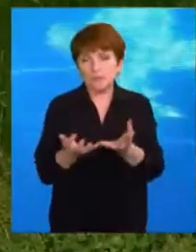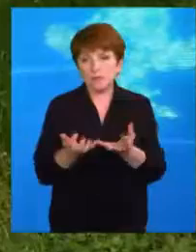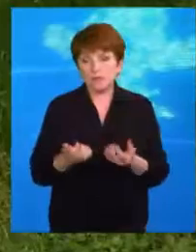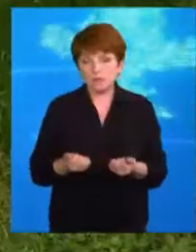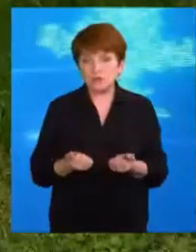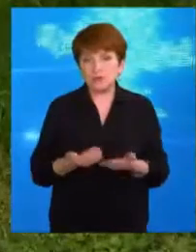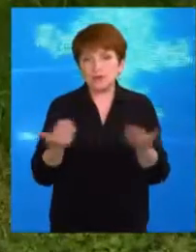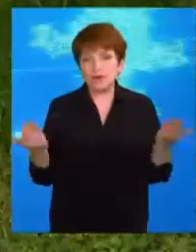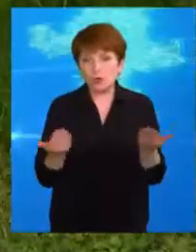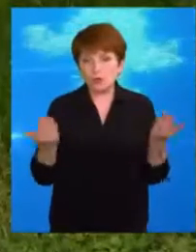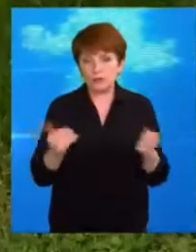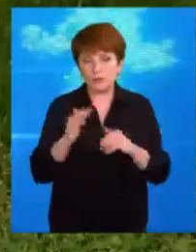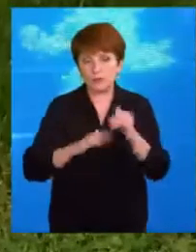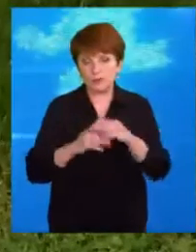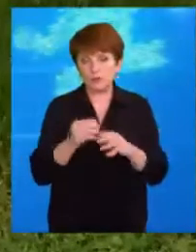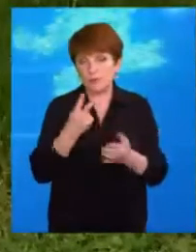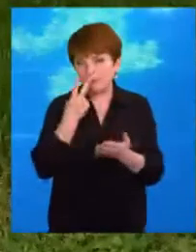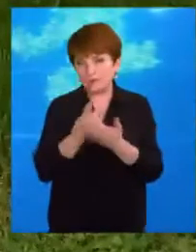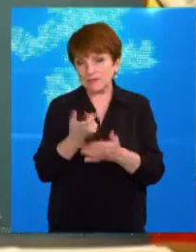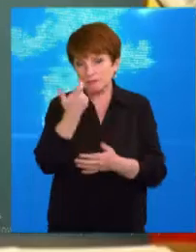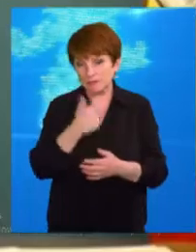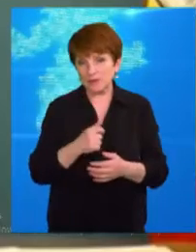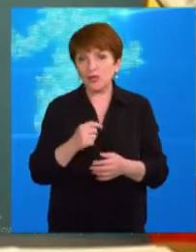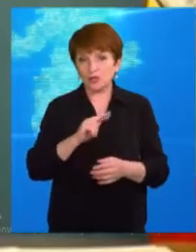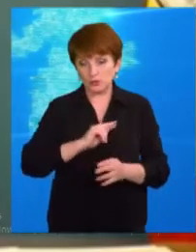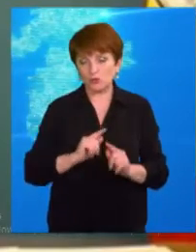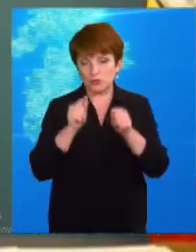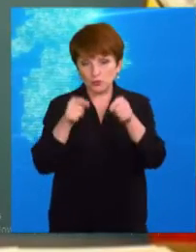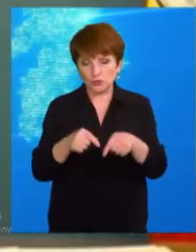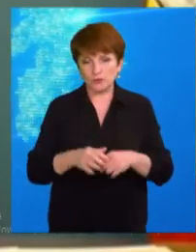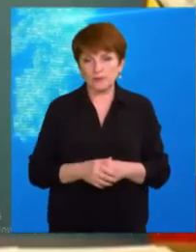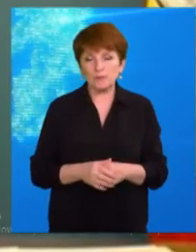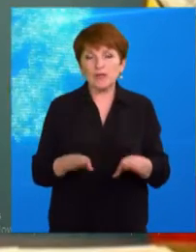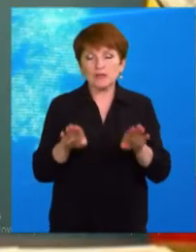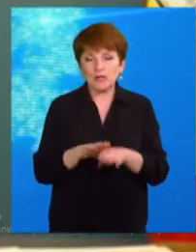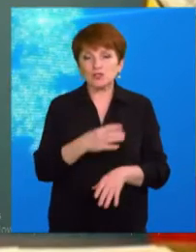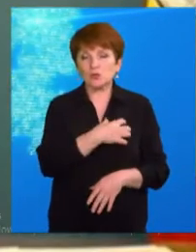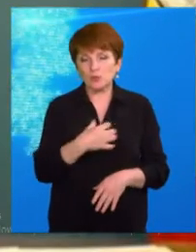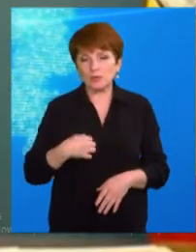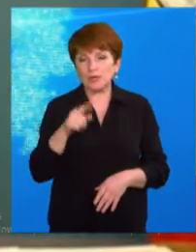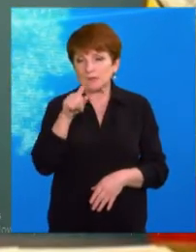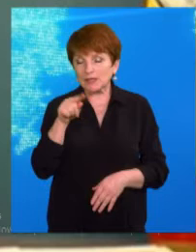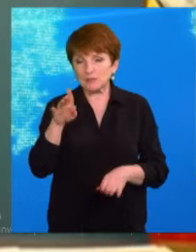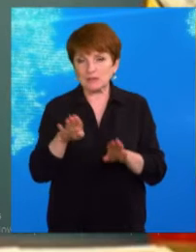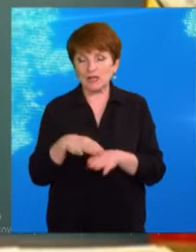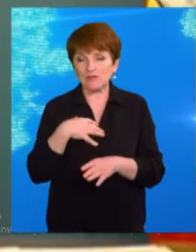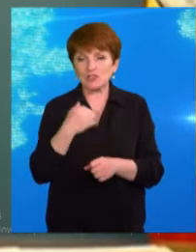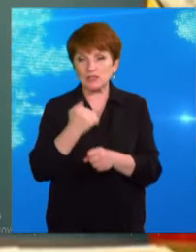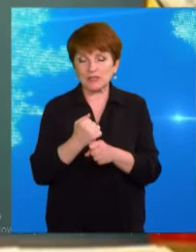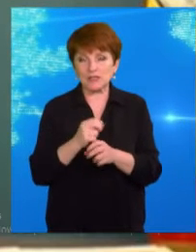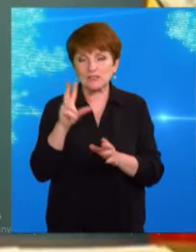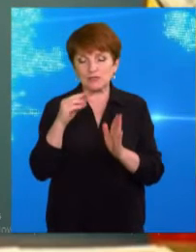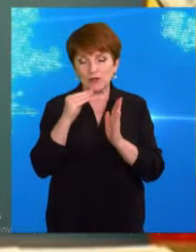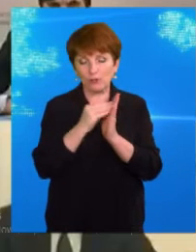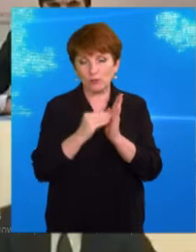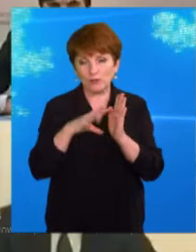получить какую-то практику, проявить себя и трудоустроиться. Также губернатор отметил важность создания цифровой платформы,